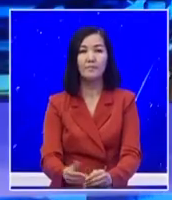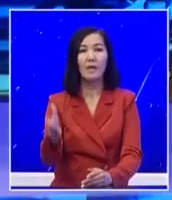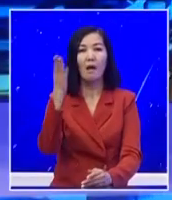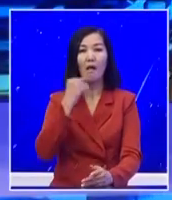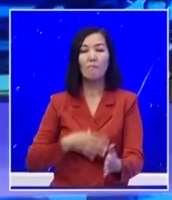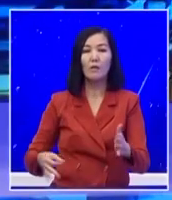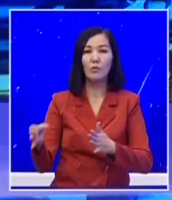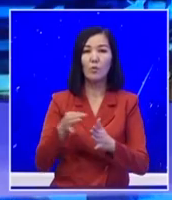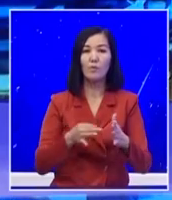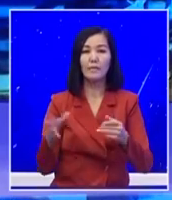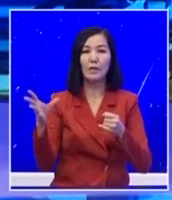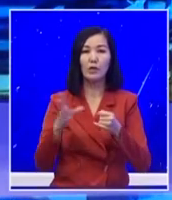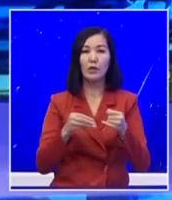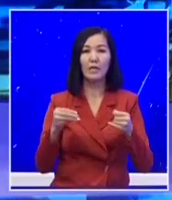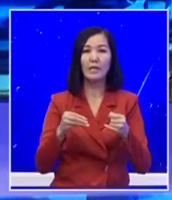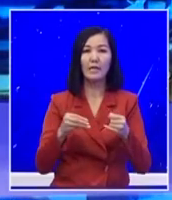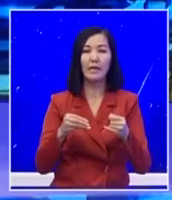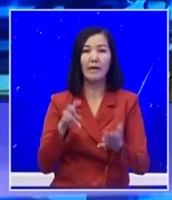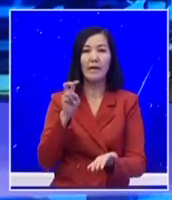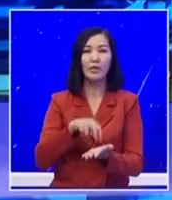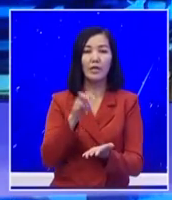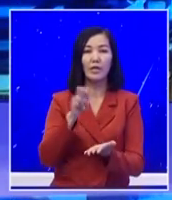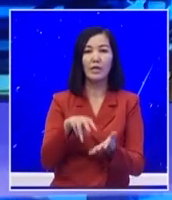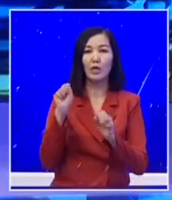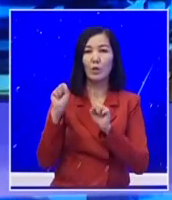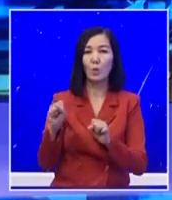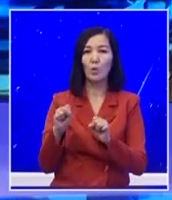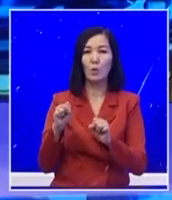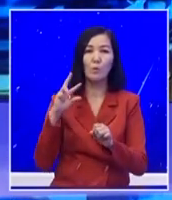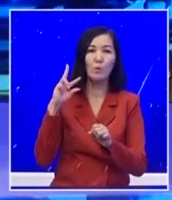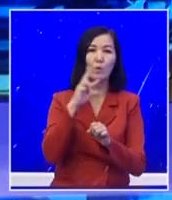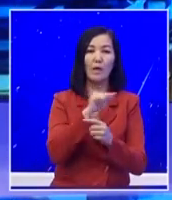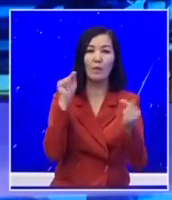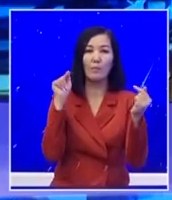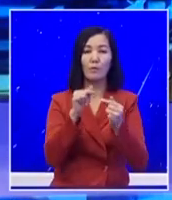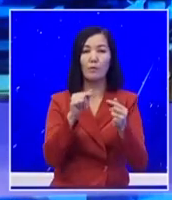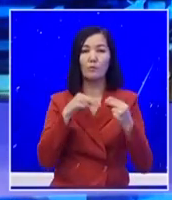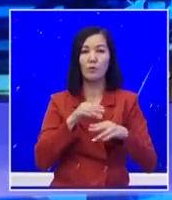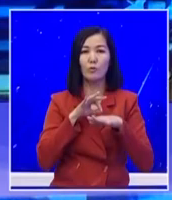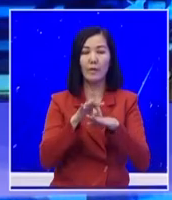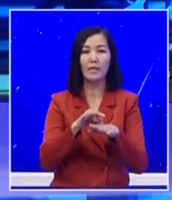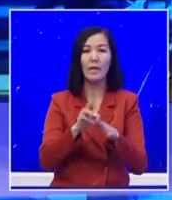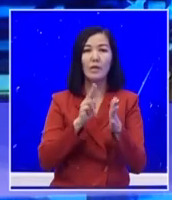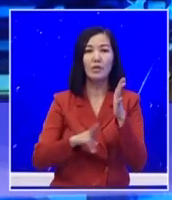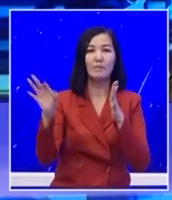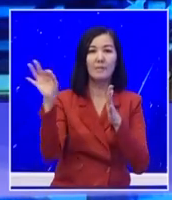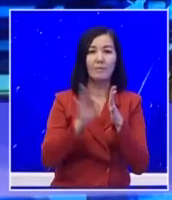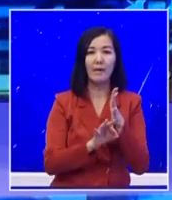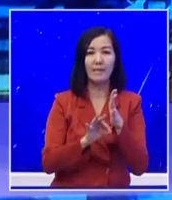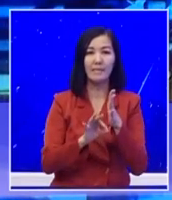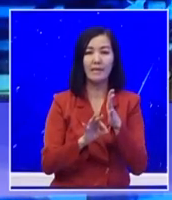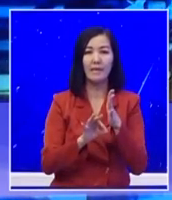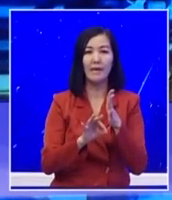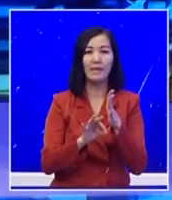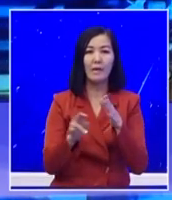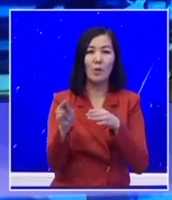Алматы облысында егістік алқаптарын шегірткеден қорғау жұмыстары жалғасып жатыр. Зиянкестер табылған 70% өңір аумағы арнайы